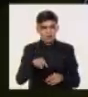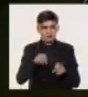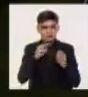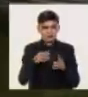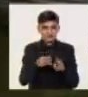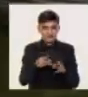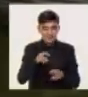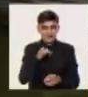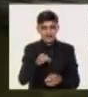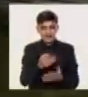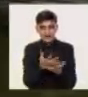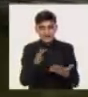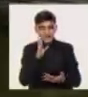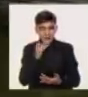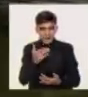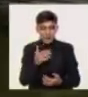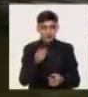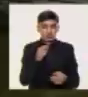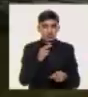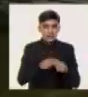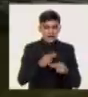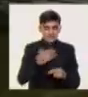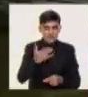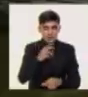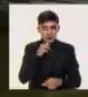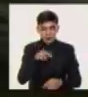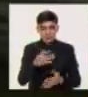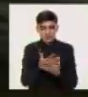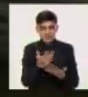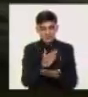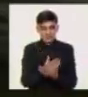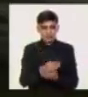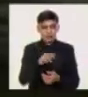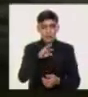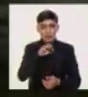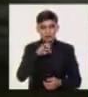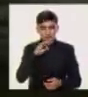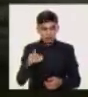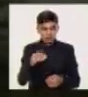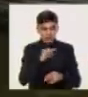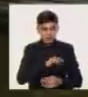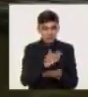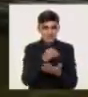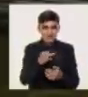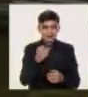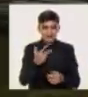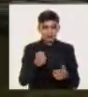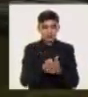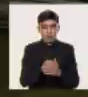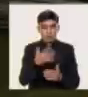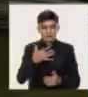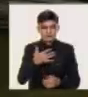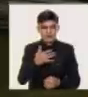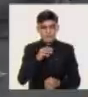паровых котлов и заканчивая водогрейными железными котлами. Производим монтаж и сервисное обслуживание котлов от 4 до